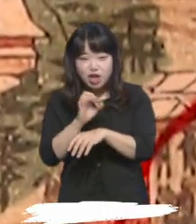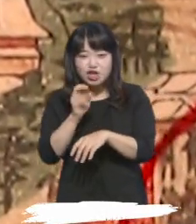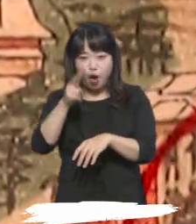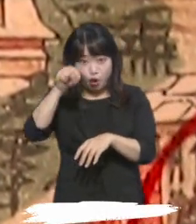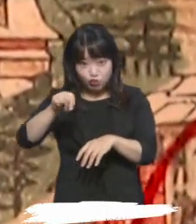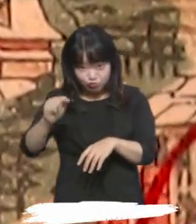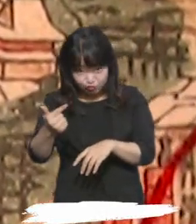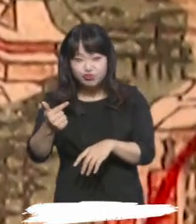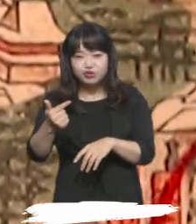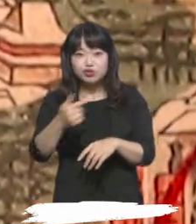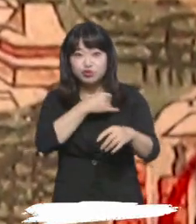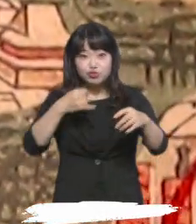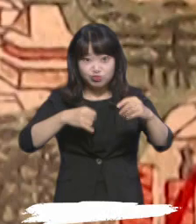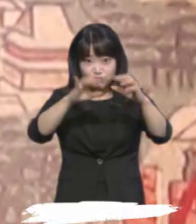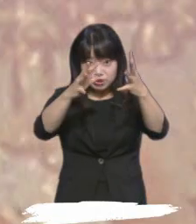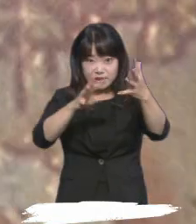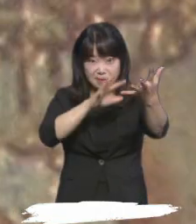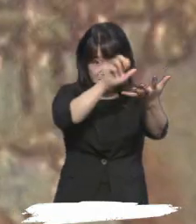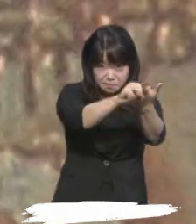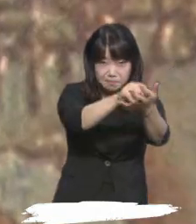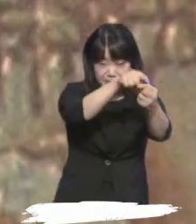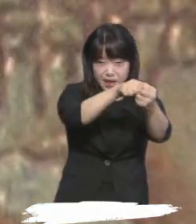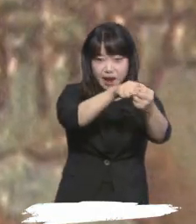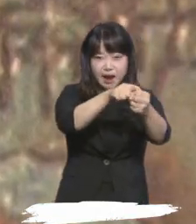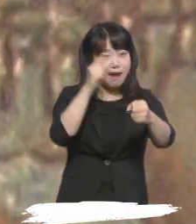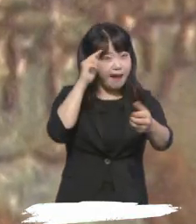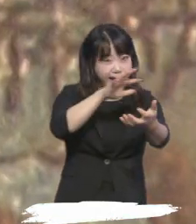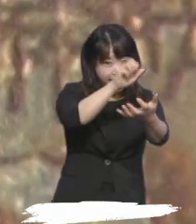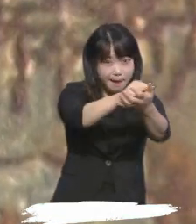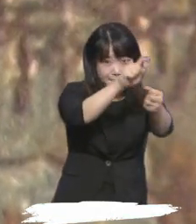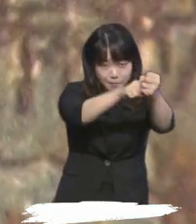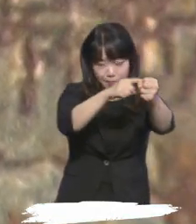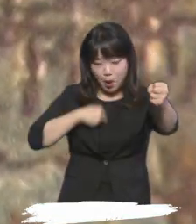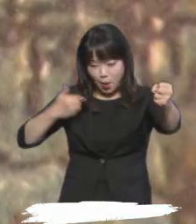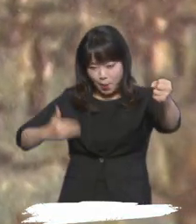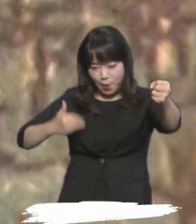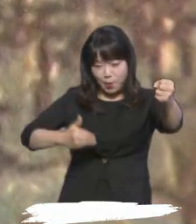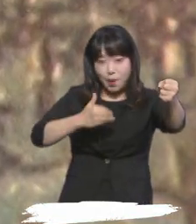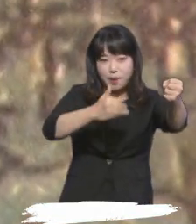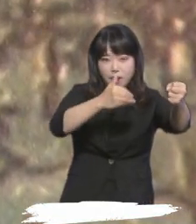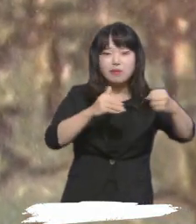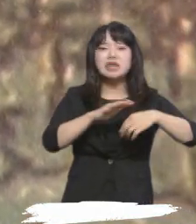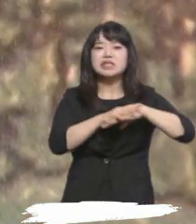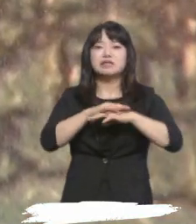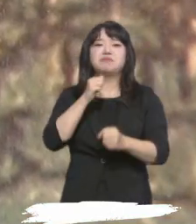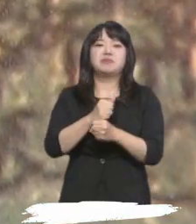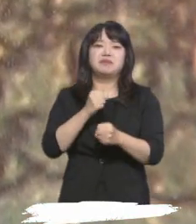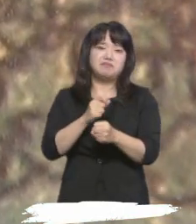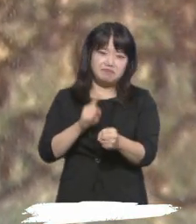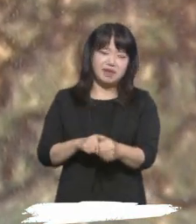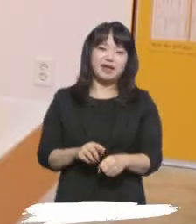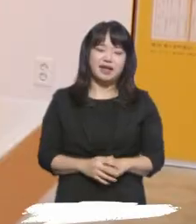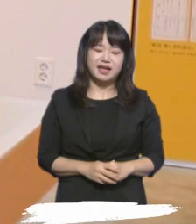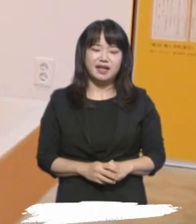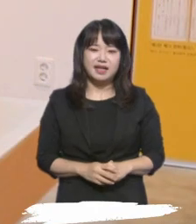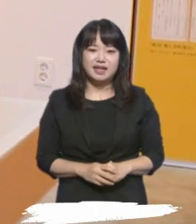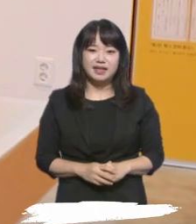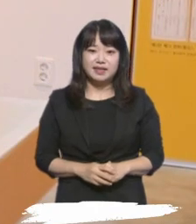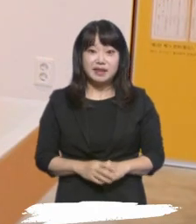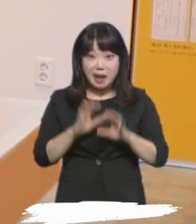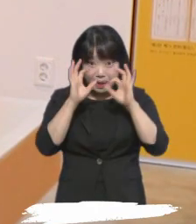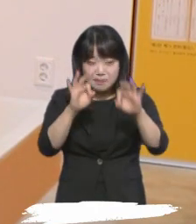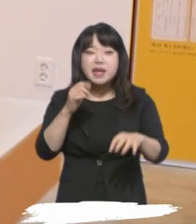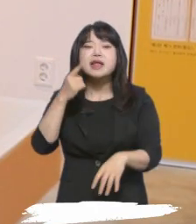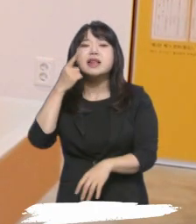하는 여순. 이 전략적 요충지를 우리가 장악하겠다라고 하는 게 이미 이 지도 안에. 여기서